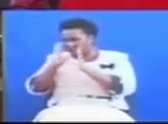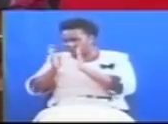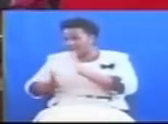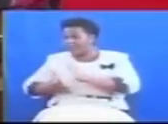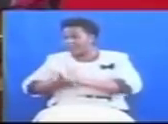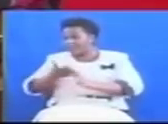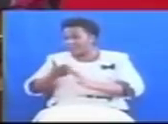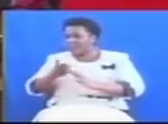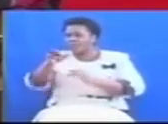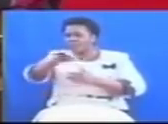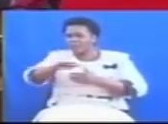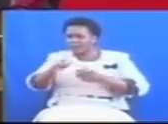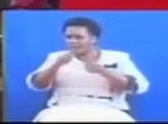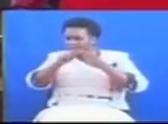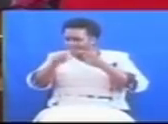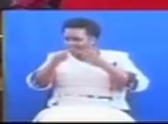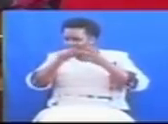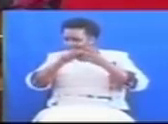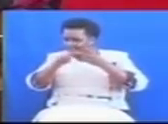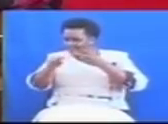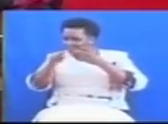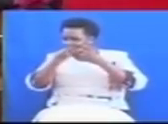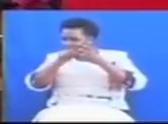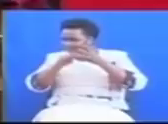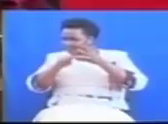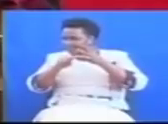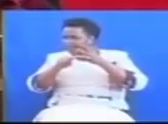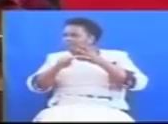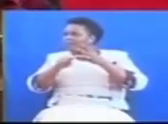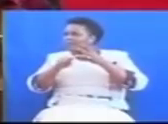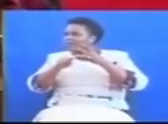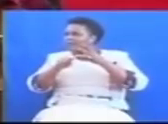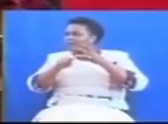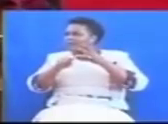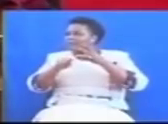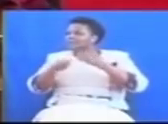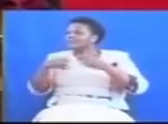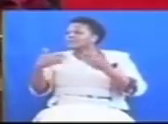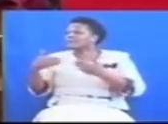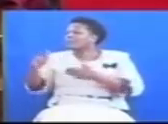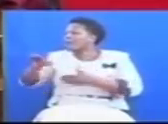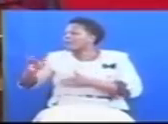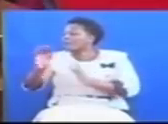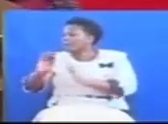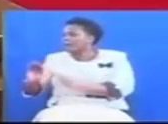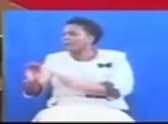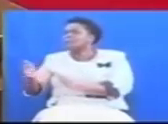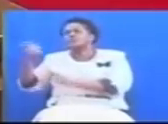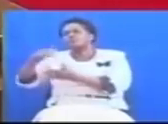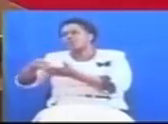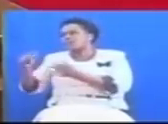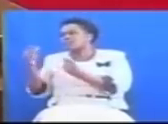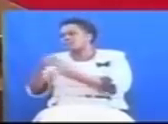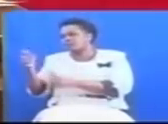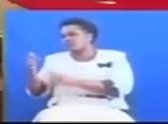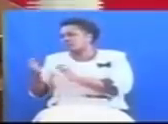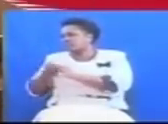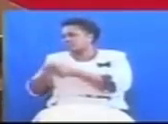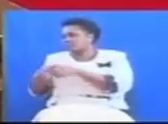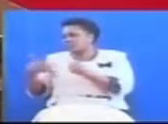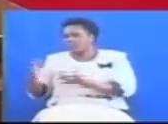hayo Sawe, Mwaisaka kati, Kiongozi, kwa malipo yatafanyika si muda mrefu kuanzia sasa kama ambavyo jibu letu la msingi limesema. Asante